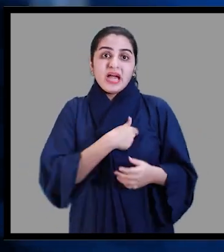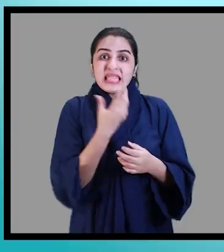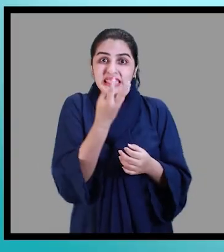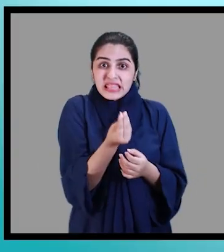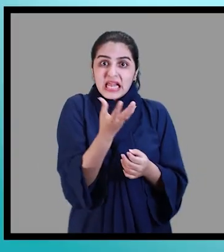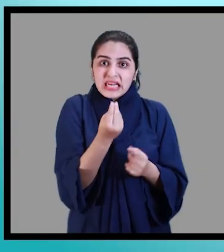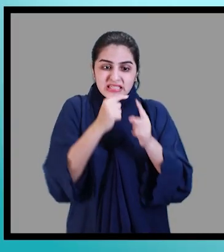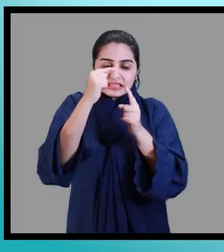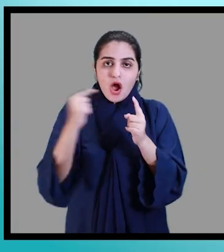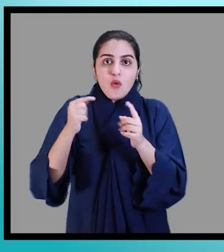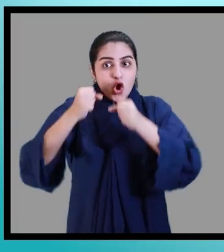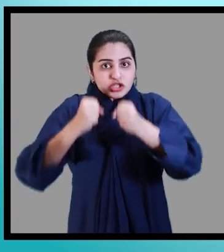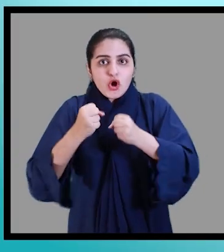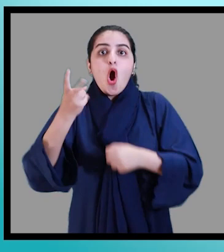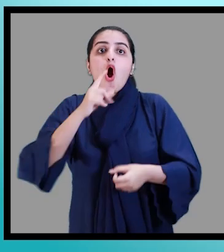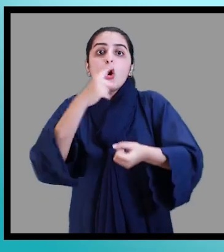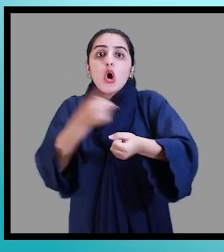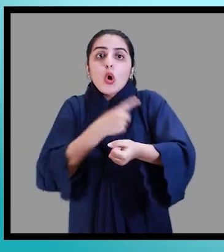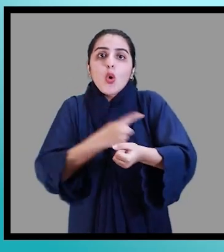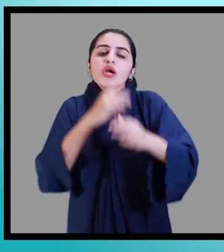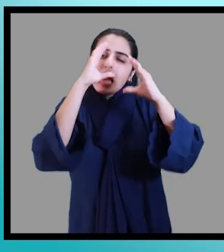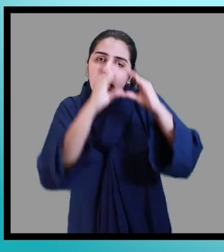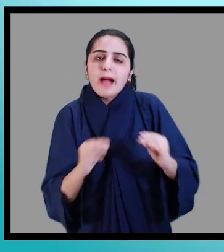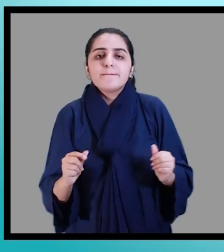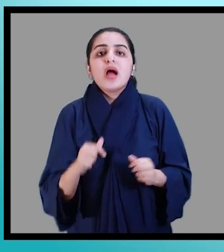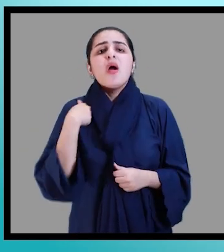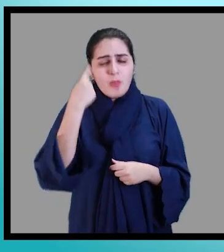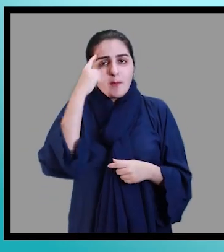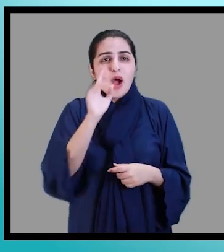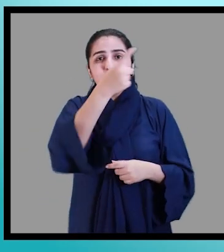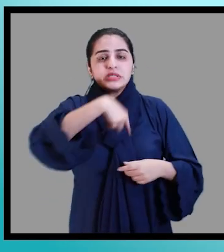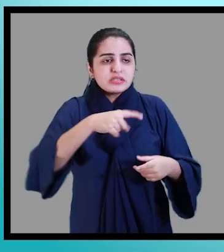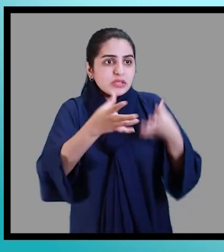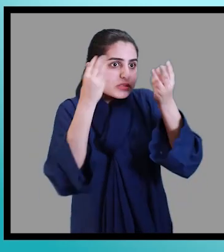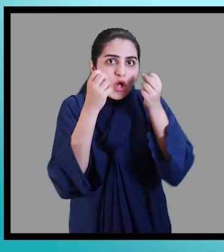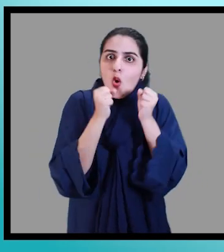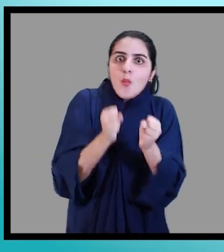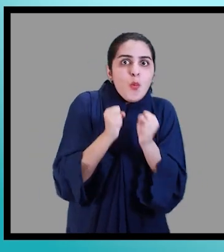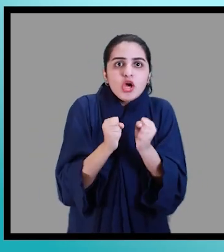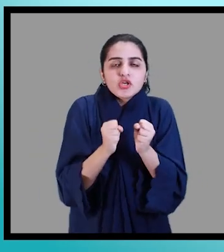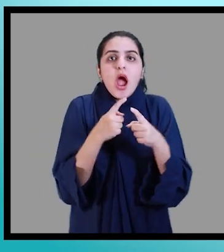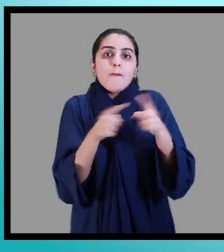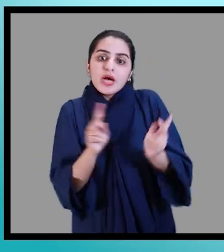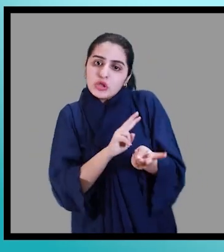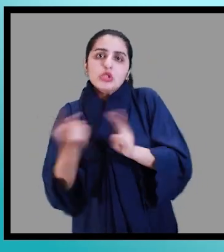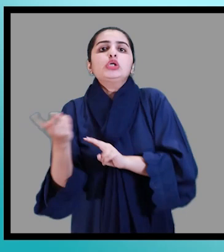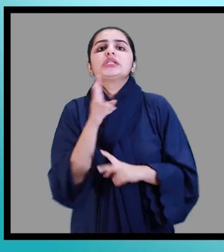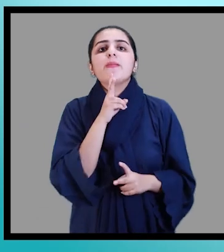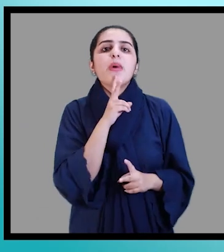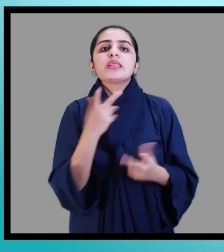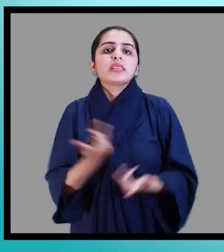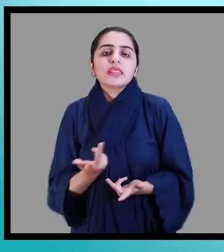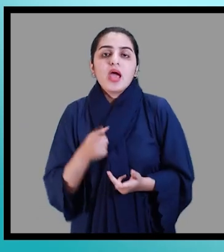बना के और खून की क्वांटिटी को कम करके। ये बातें थोड़ी सी टेक्निकल हैं तो इनके बारे में इतना ज़्यादा घुसेंगे नहीं, लेकिन एक बात समझ लें कि